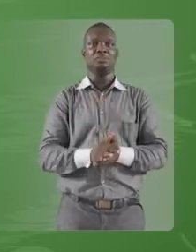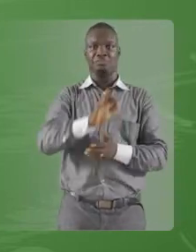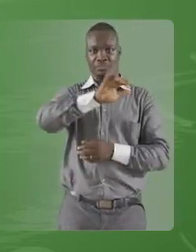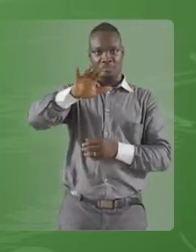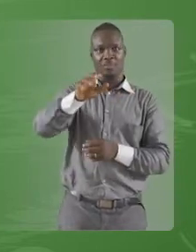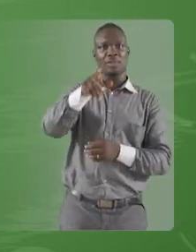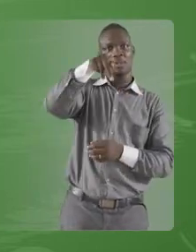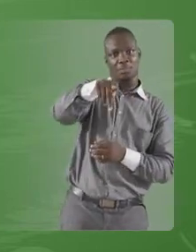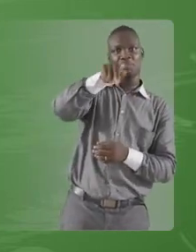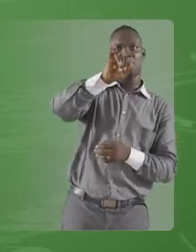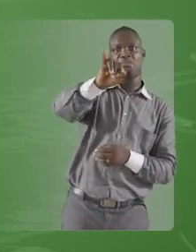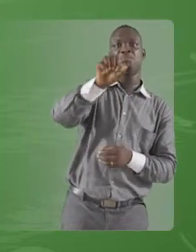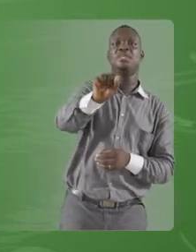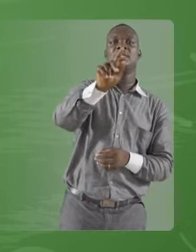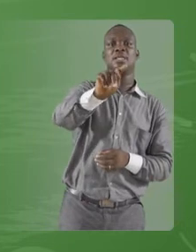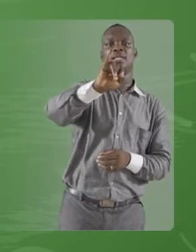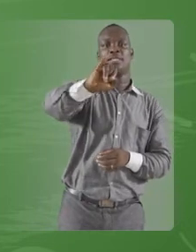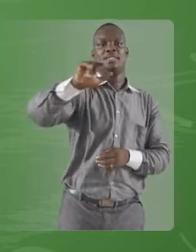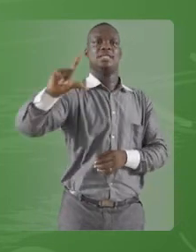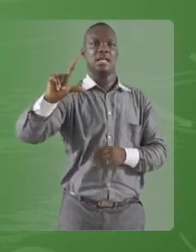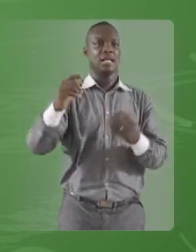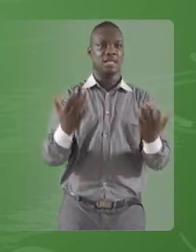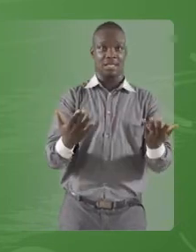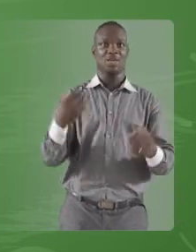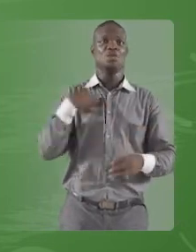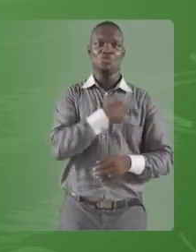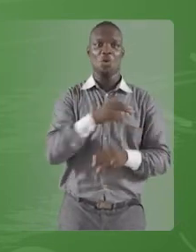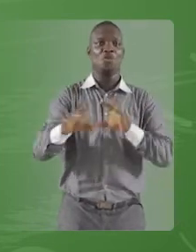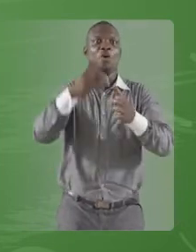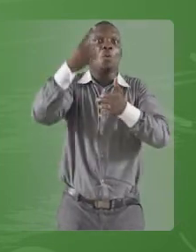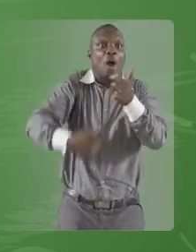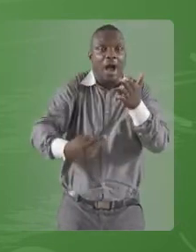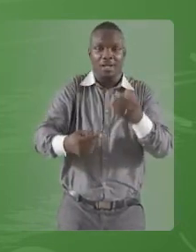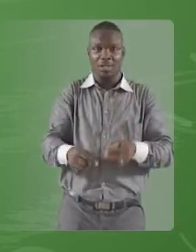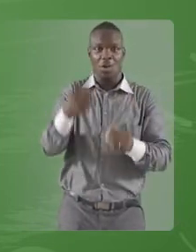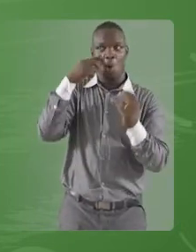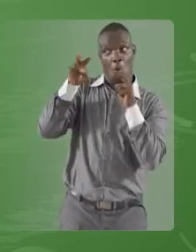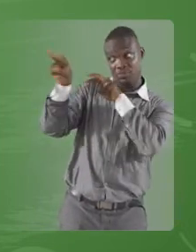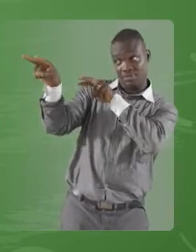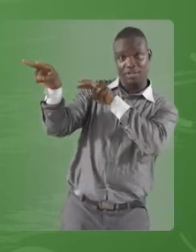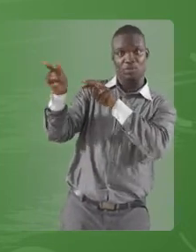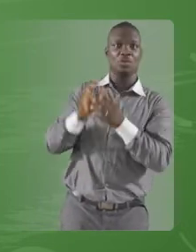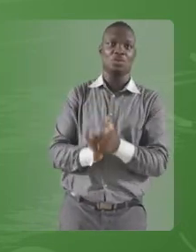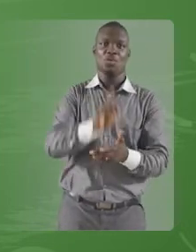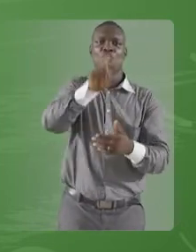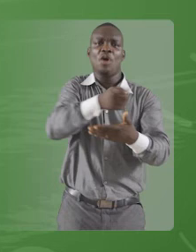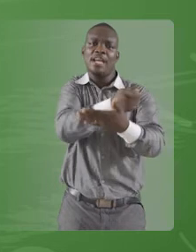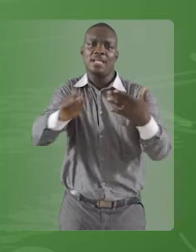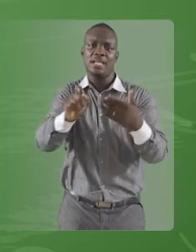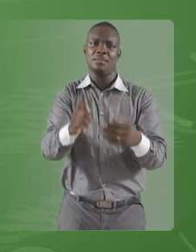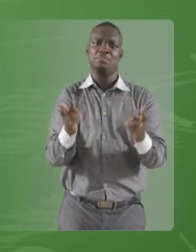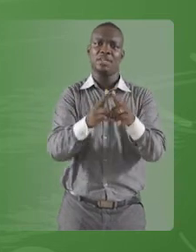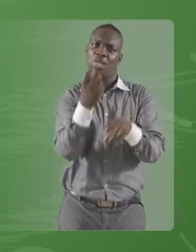qui est le pistil. Alors, qu'allons-nous faire? Nous allons faire une observation. Nous notons en petit 1,